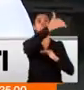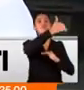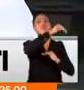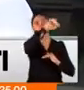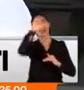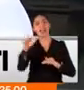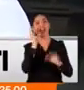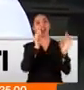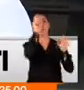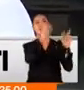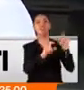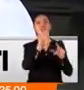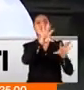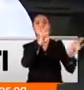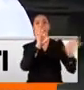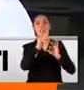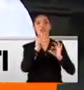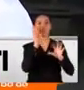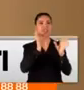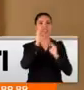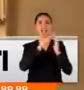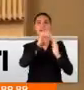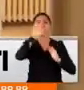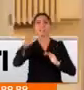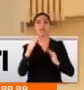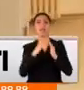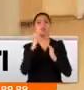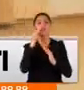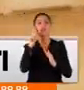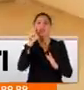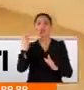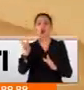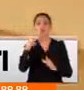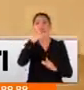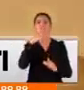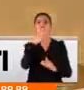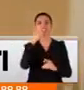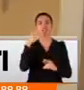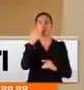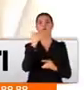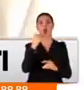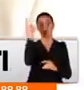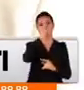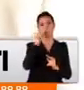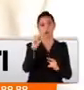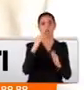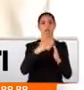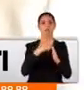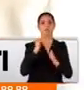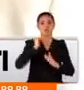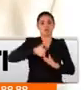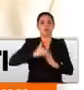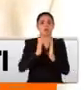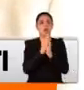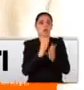seçiyorlar. Bunun sebebi insanların gelip daireyi görme olasılıkları olmadığı için. Elinde çanta, kolunda